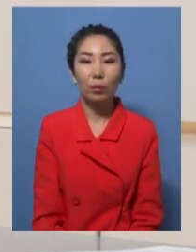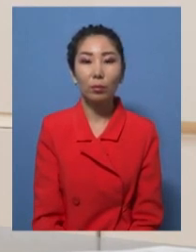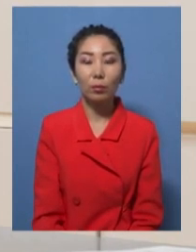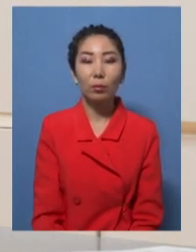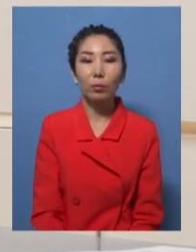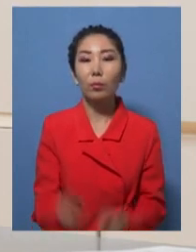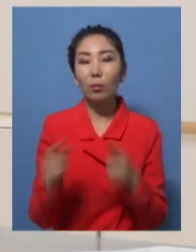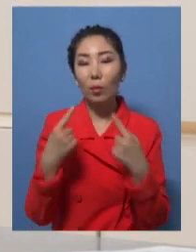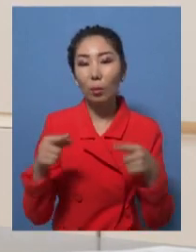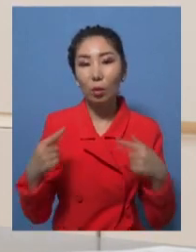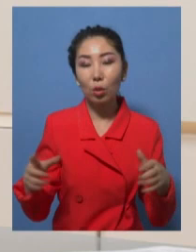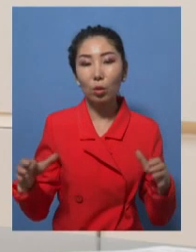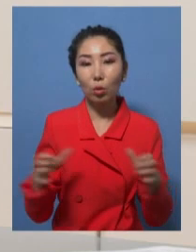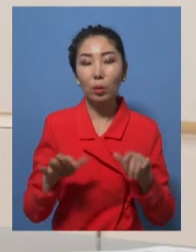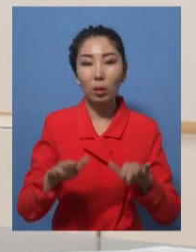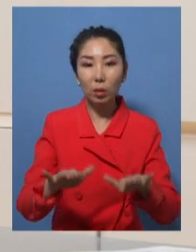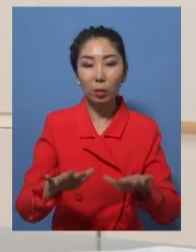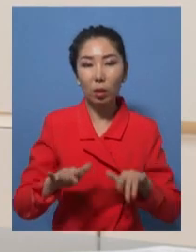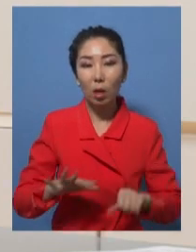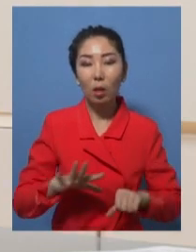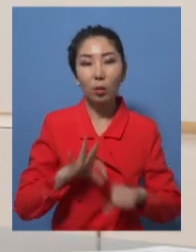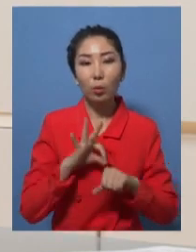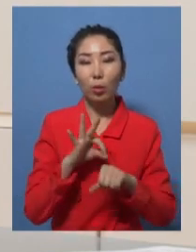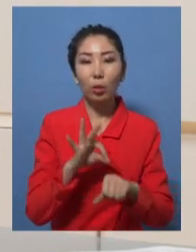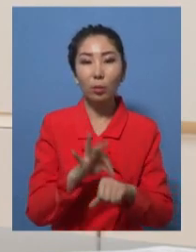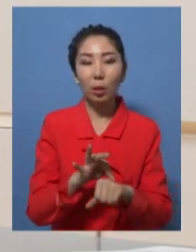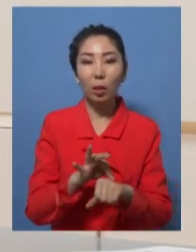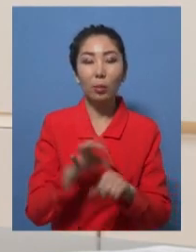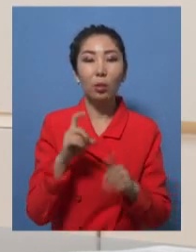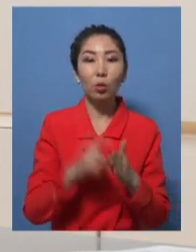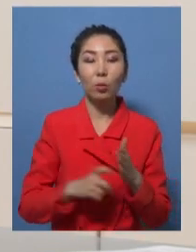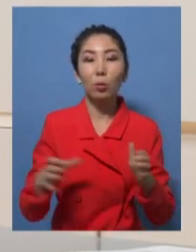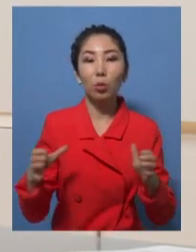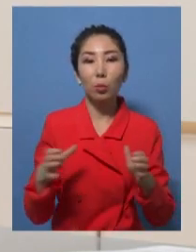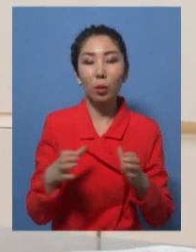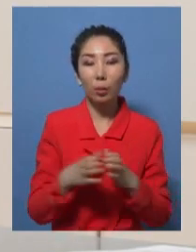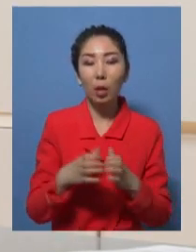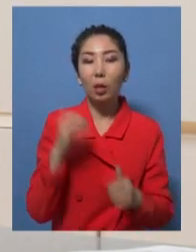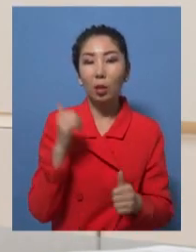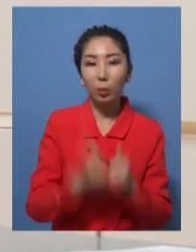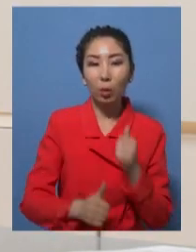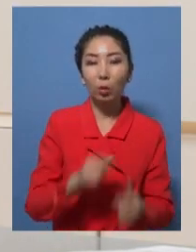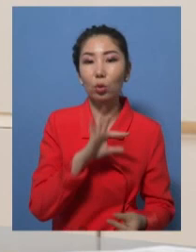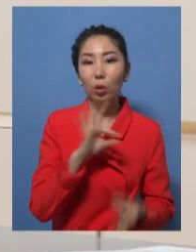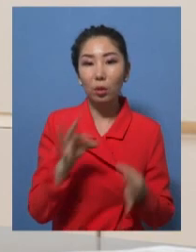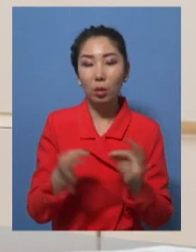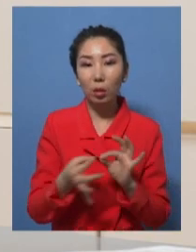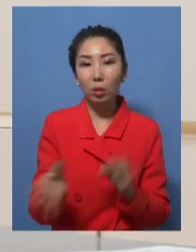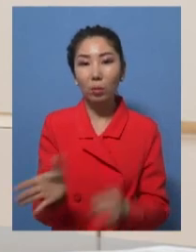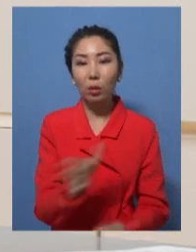Соның бірнеше томдық іс болды, бірнеше эпизод болды. Қылмыстық топ енді өзіңіз түсінесіз, кейбір күрделіліктер де болды, ол іс бойынша